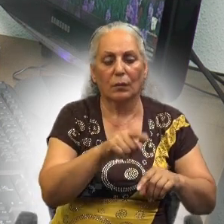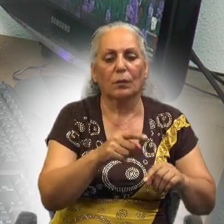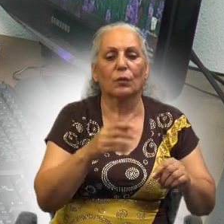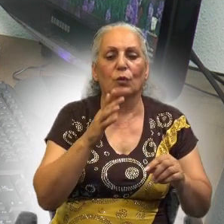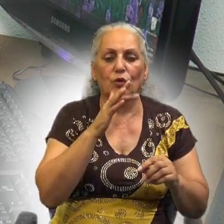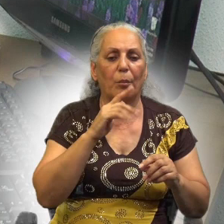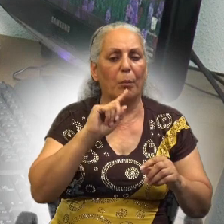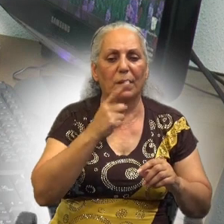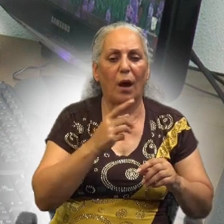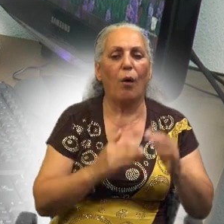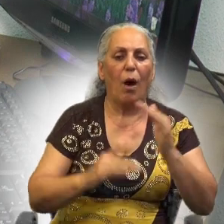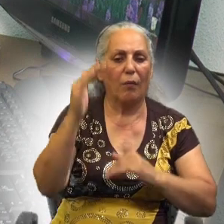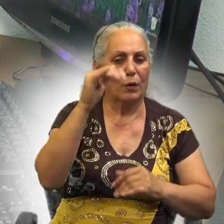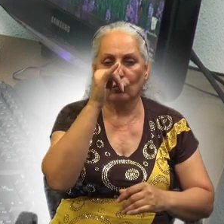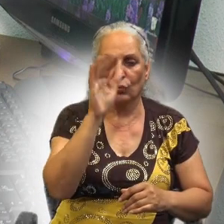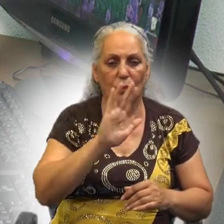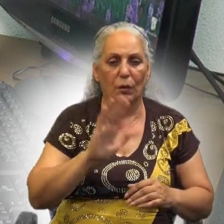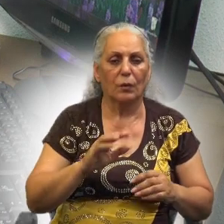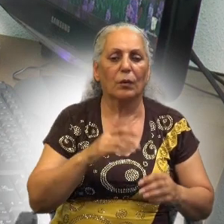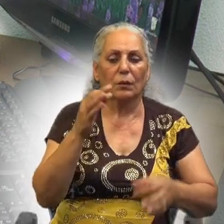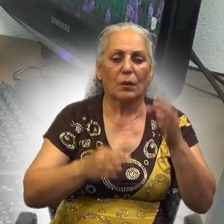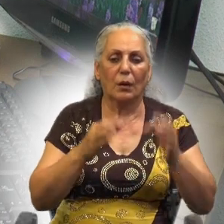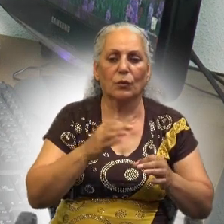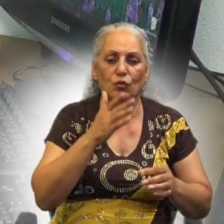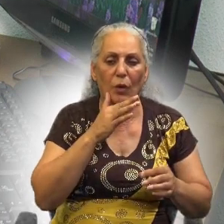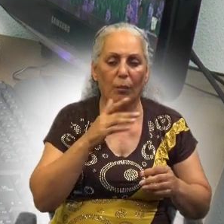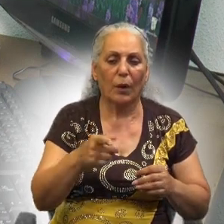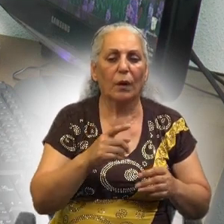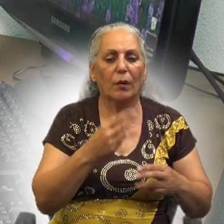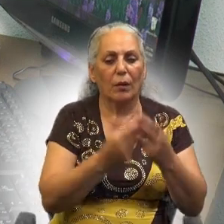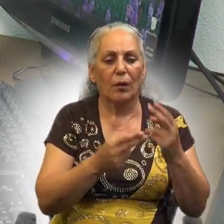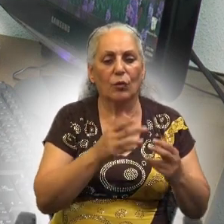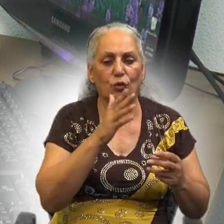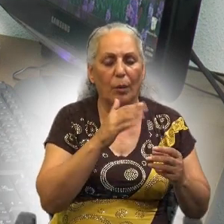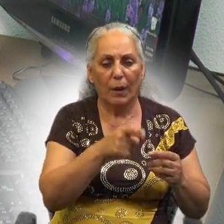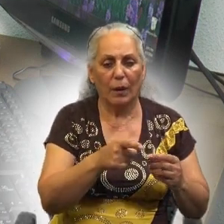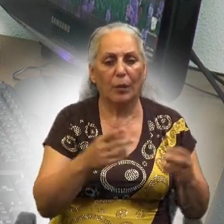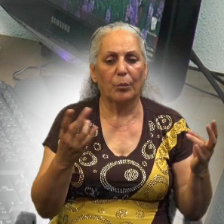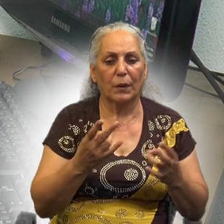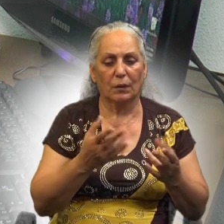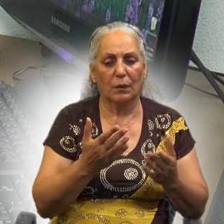լինել 1 տարուց ավել, իսկ հետո արդեն դատական վարույթում անձի կալանավորման ժամկետը կարող է լինել